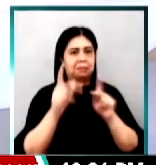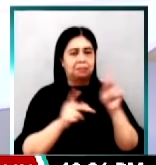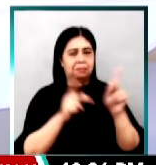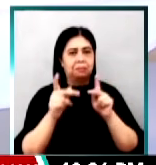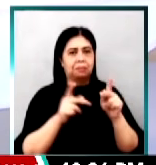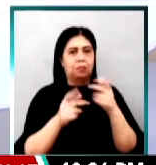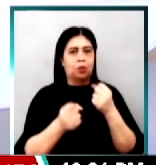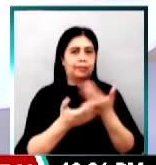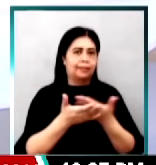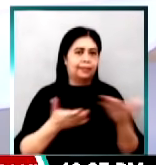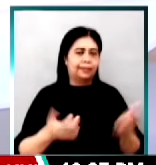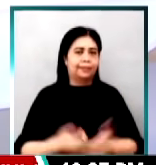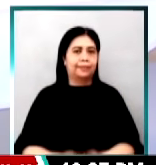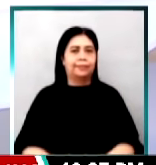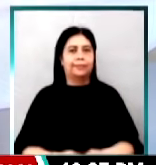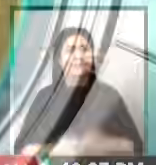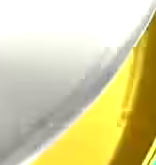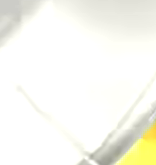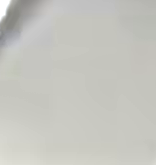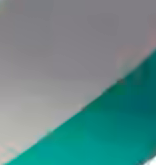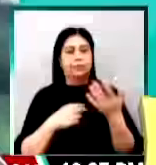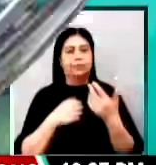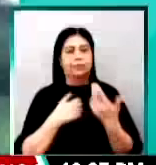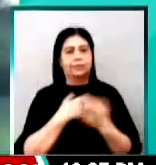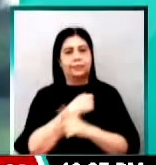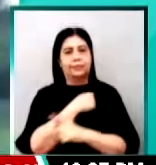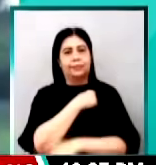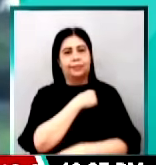balita abroad sa report ni Mark Salazar.